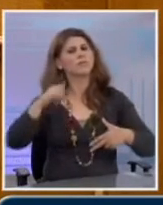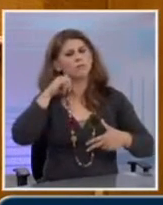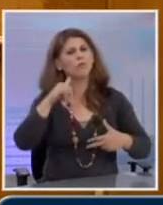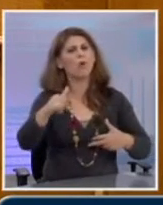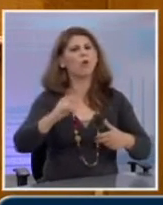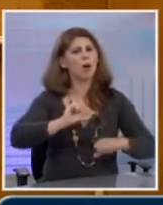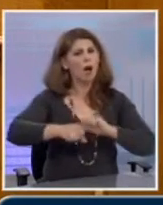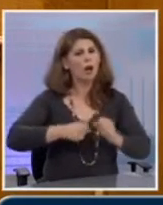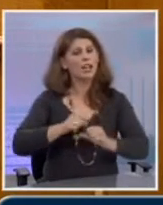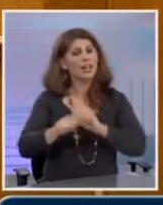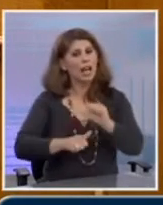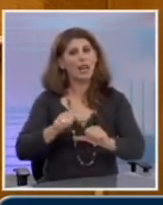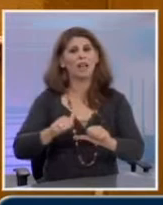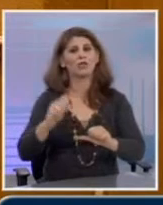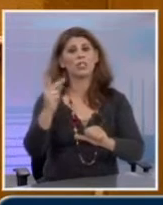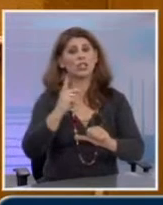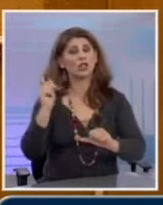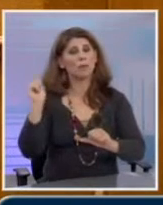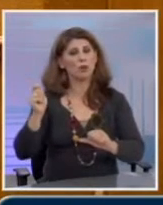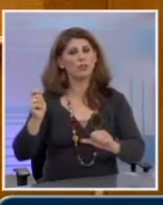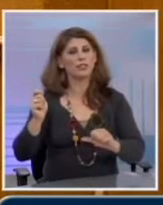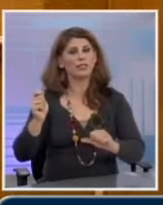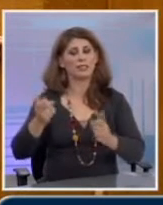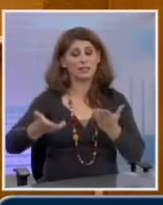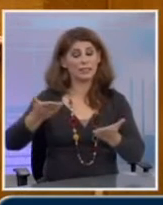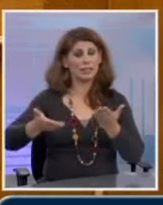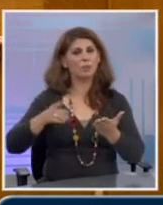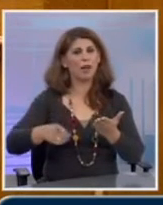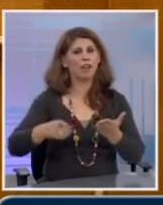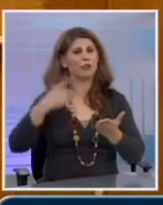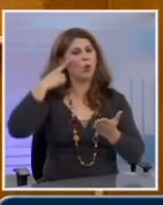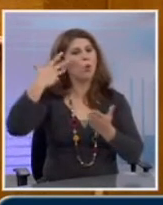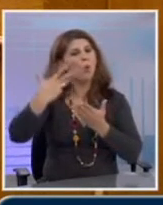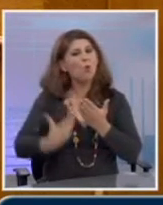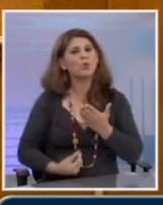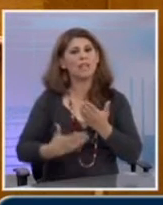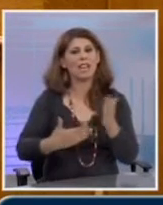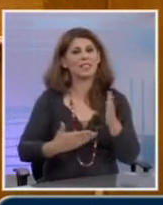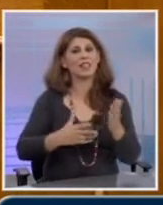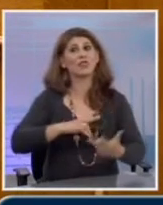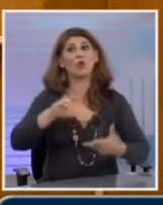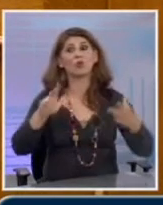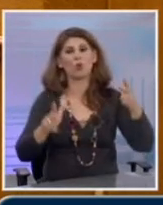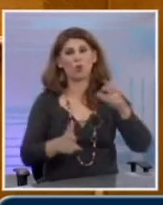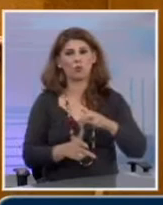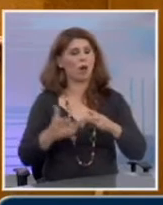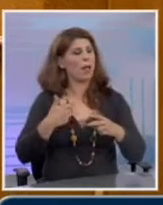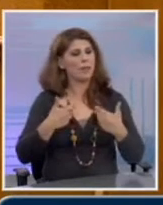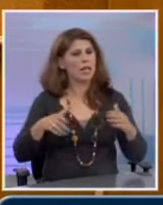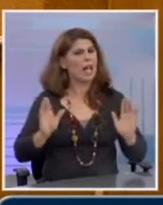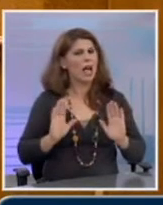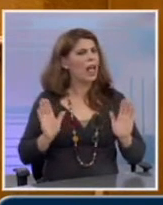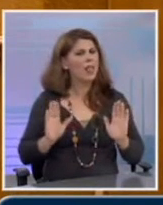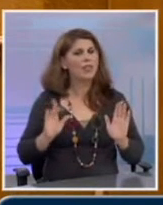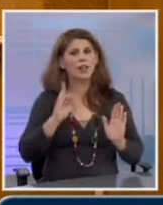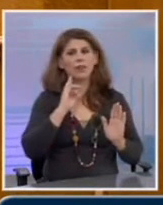σχετισμοί. Αυτό είναι η ουσία της αριστεράς σε όλο τον κόσμο. Και επειδή λοιπόν δεν έχουμε σκοπό να μείνουμε